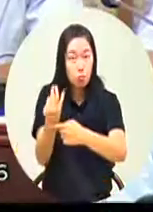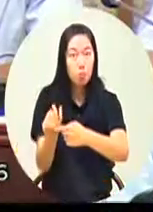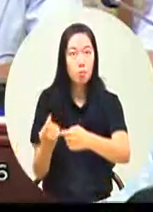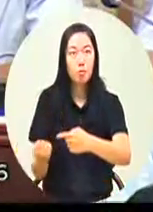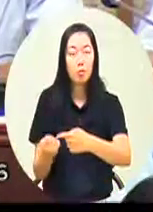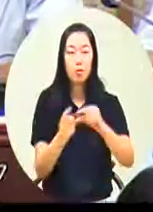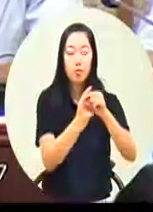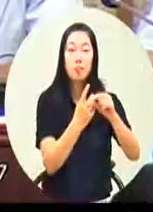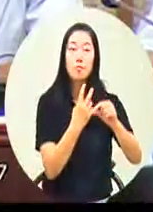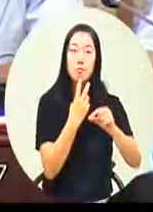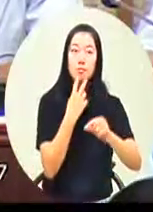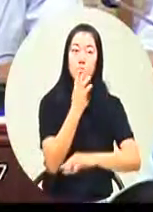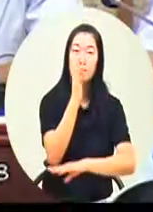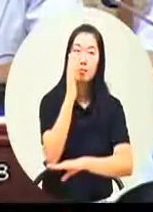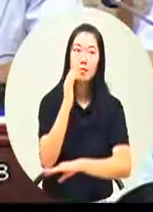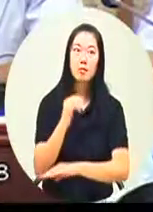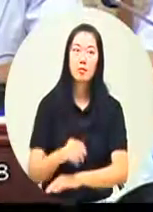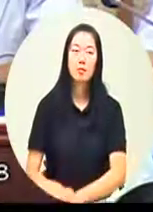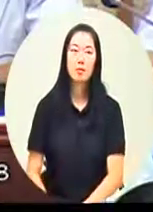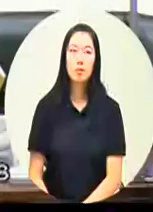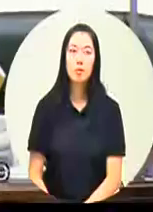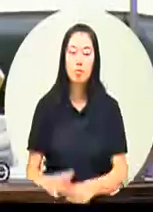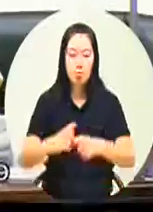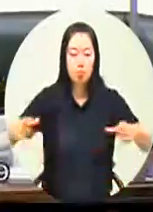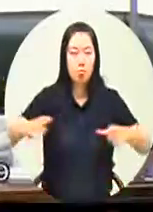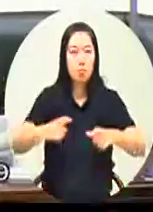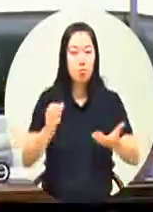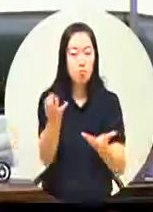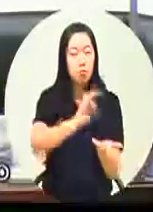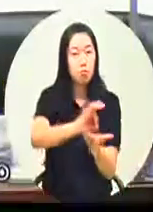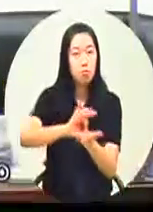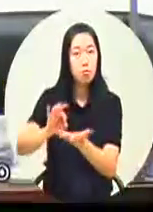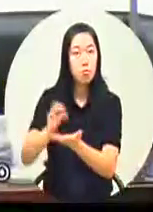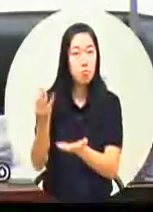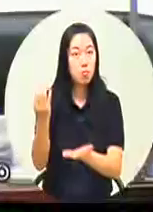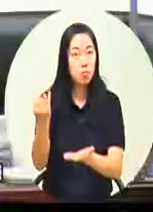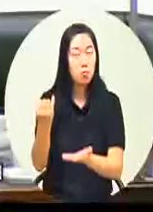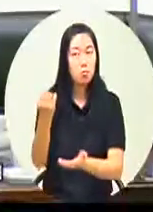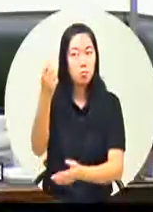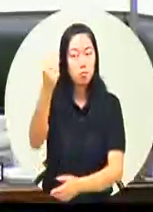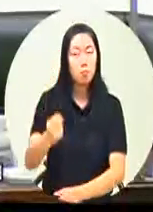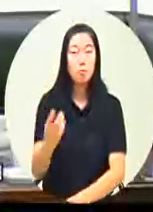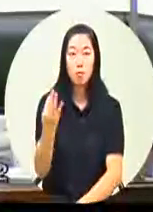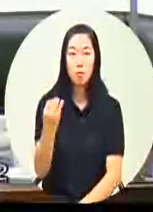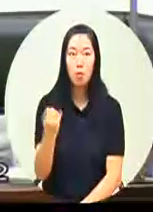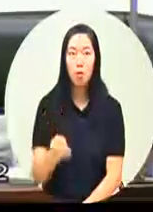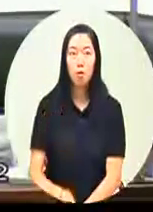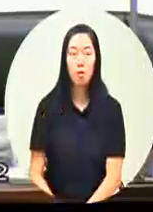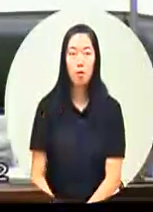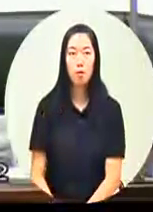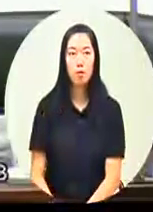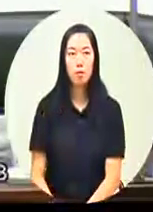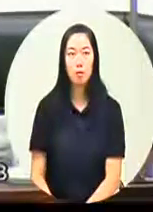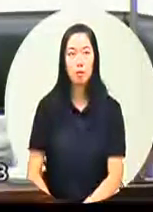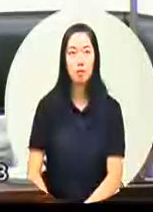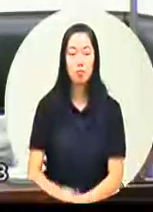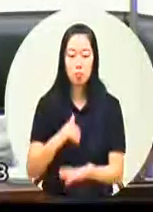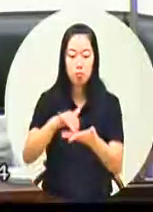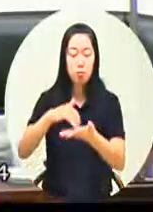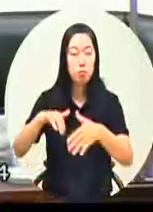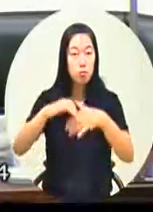央自偿率。 啊，那规模多大？几百亿？几百亿还是有没有上千亿？ 没，我们全部是